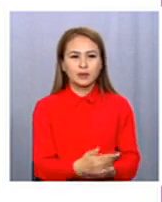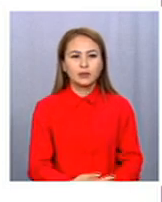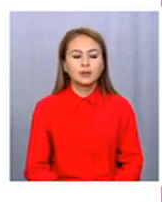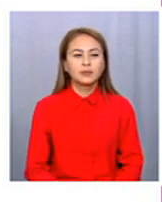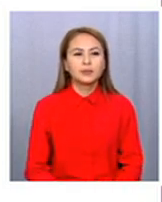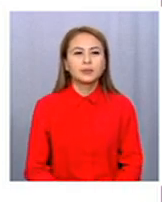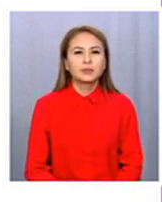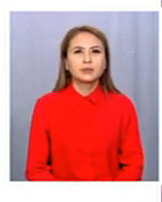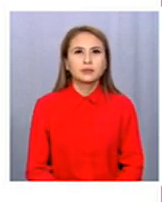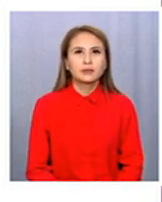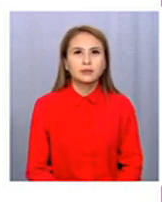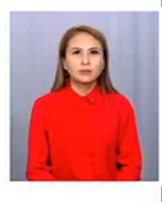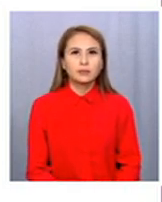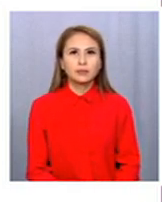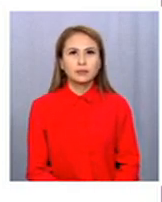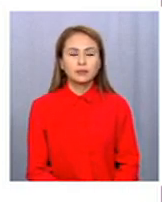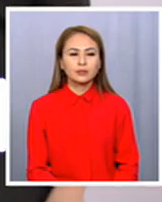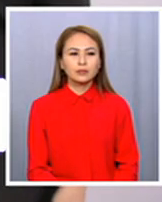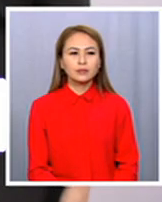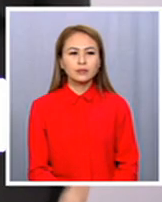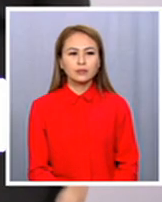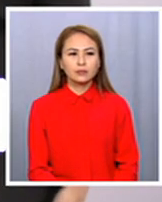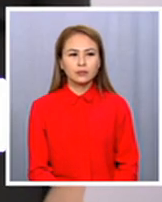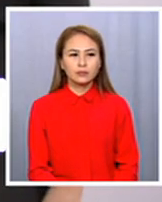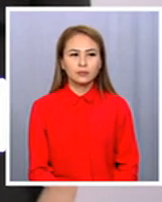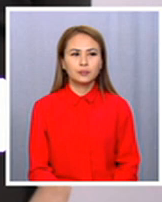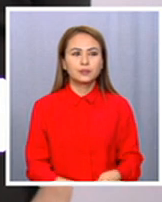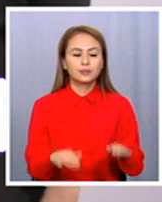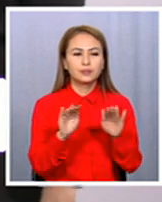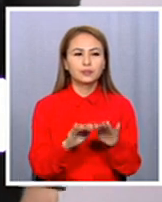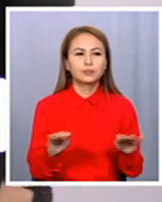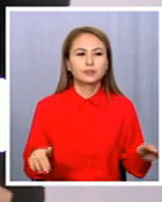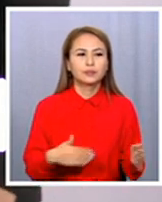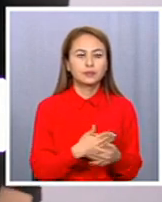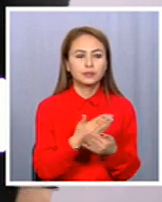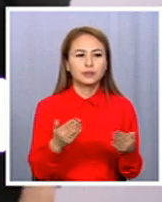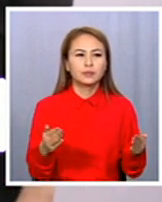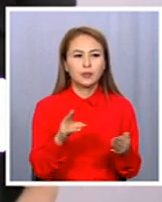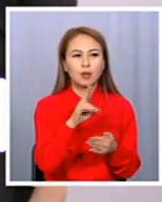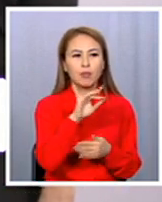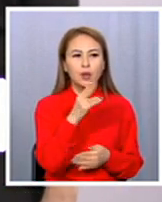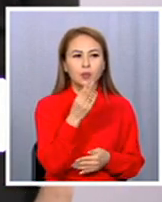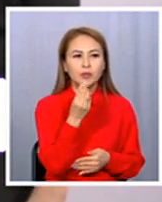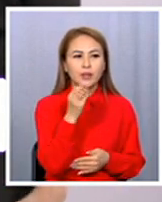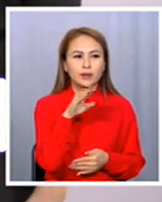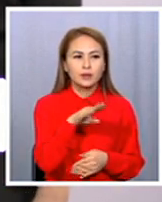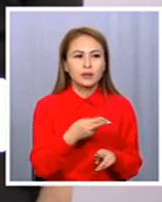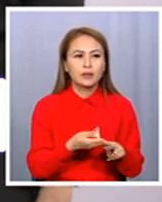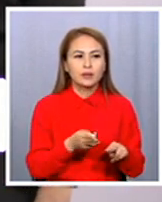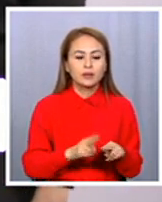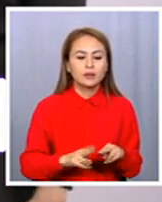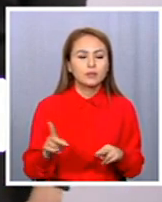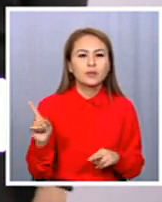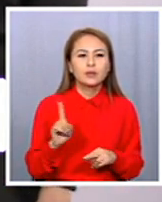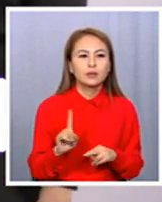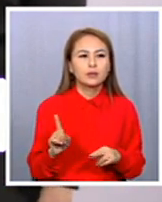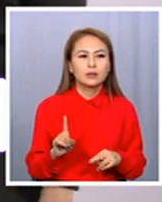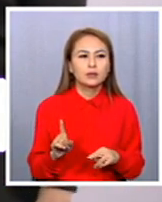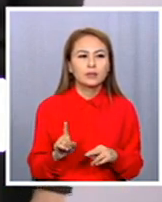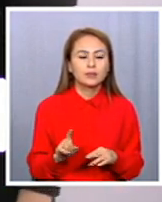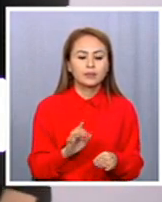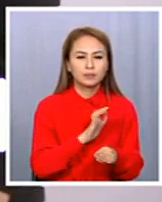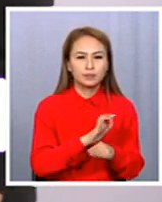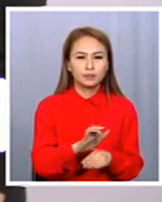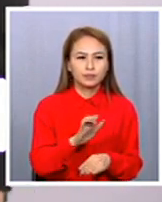олардың әрқайсына жеке-жеке тоқталайық. Балар, яғни продуценттер дегеніміз не? Продуценттер, яғни